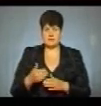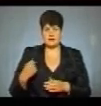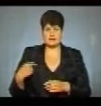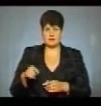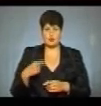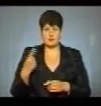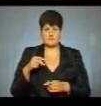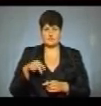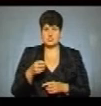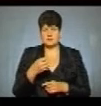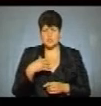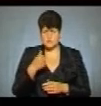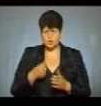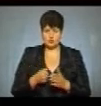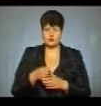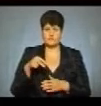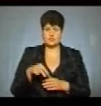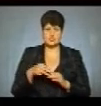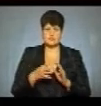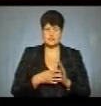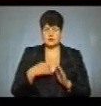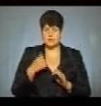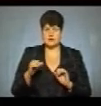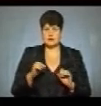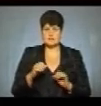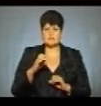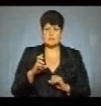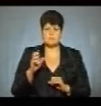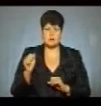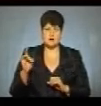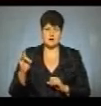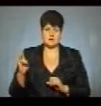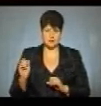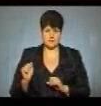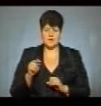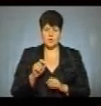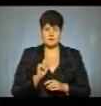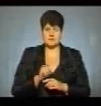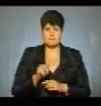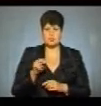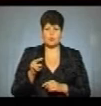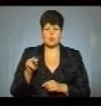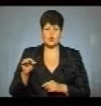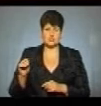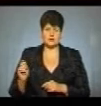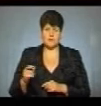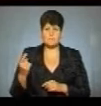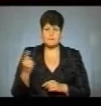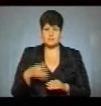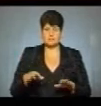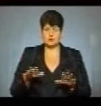з 2015 до 2019 року керував Степан Барна. Його призначив Петро Порошенко. Першим